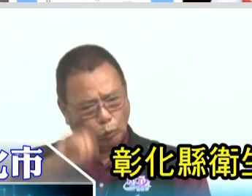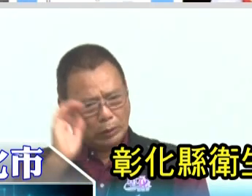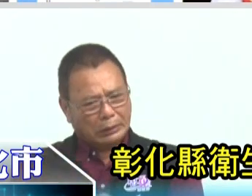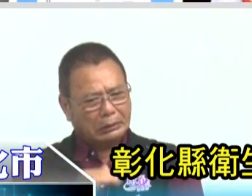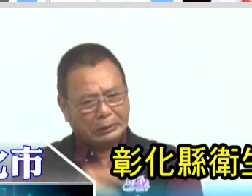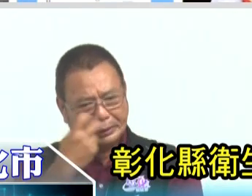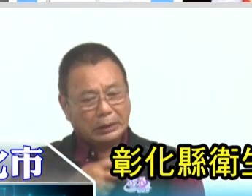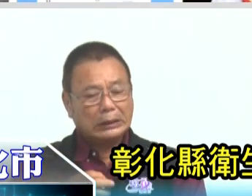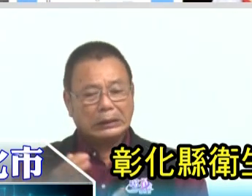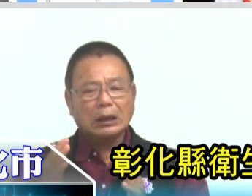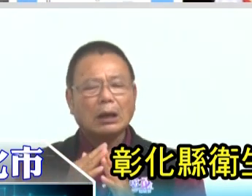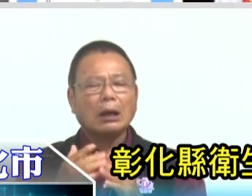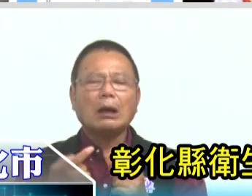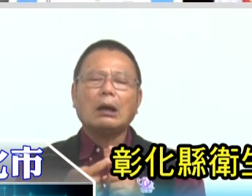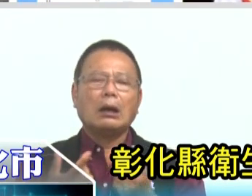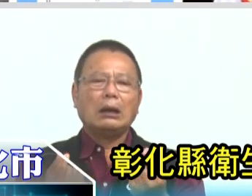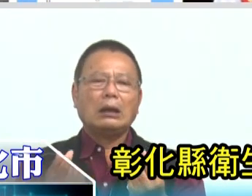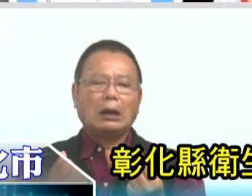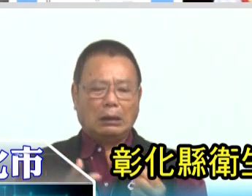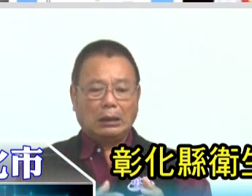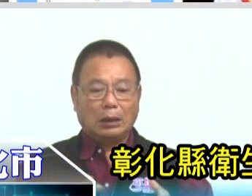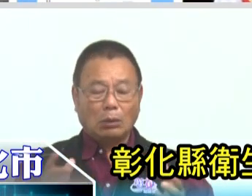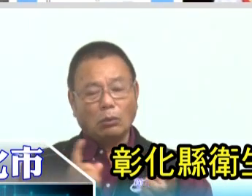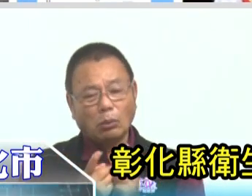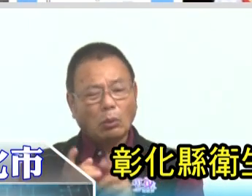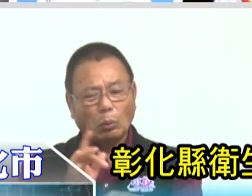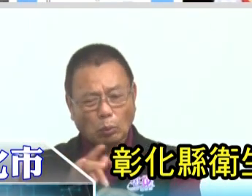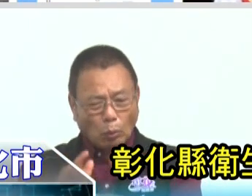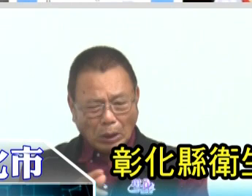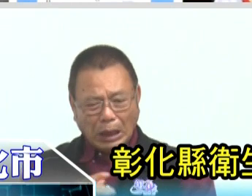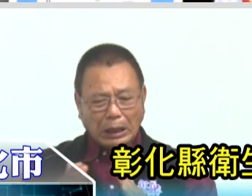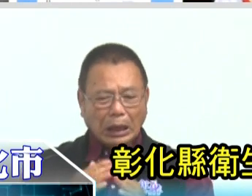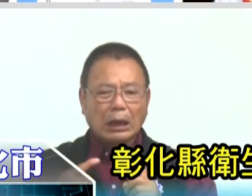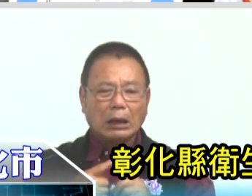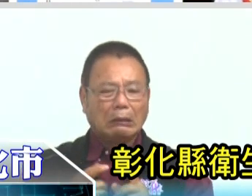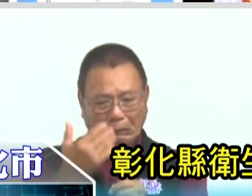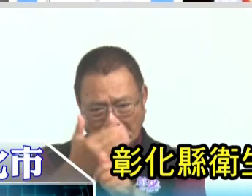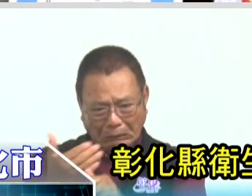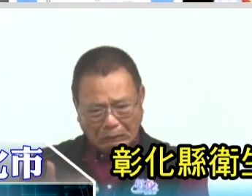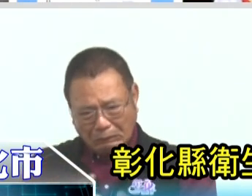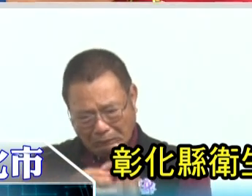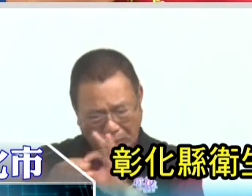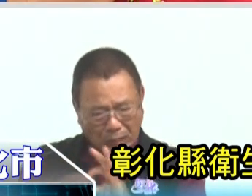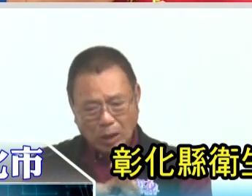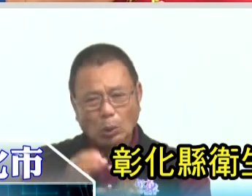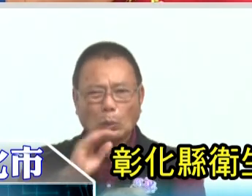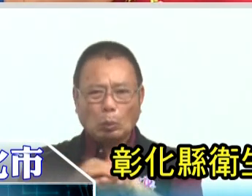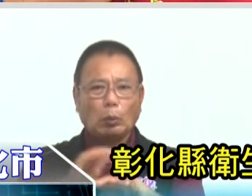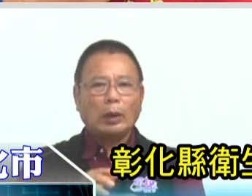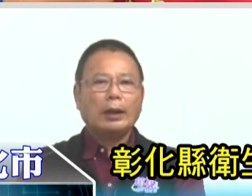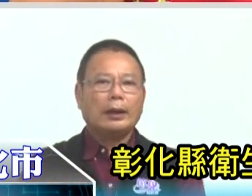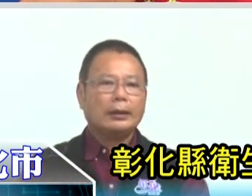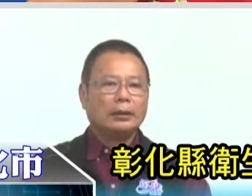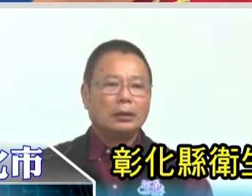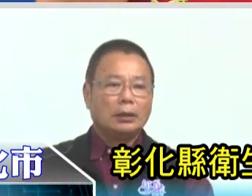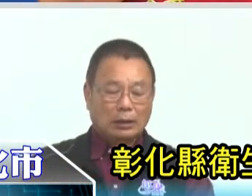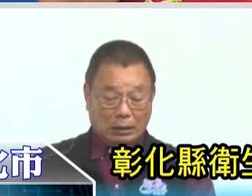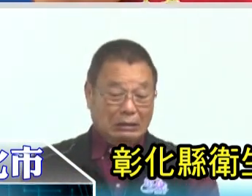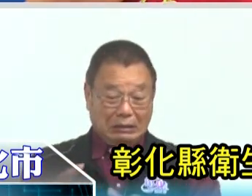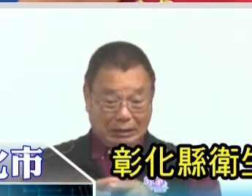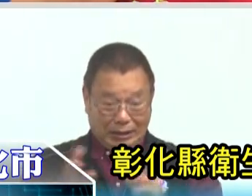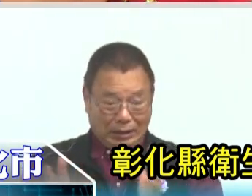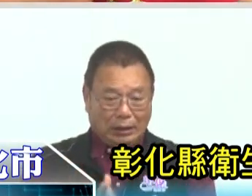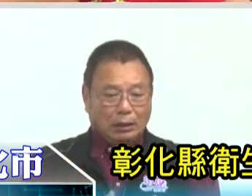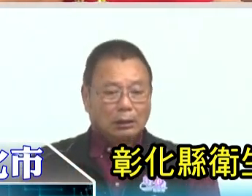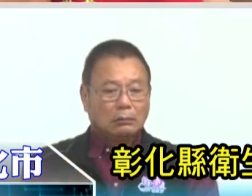家人都要一起注意，因为这个是父亲先确诊才回来找到他的女儿，所以全家要一